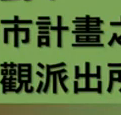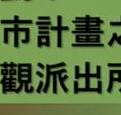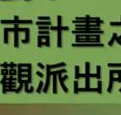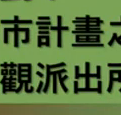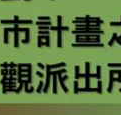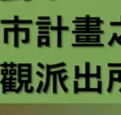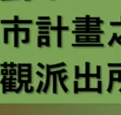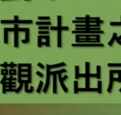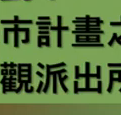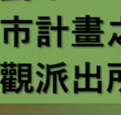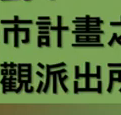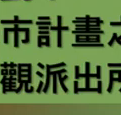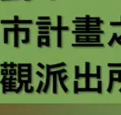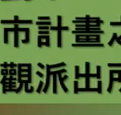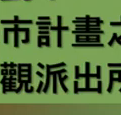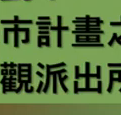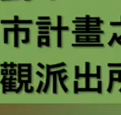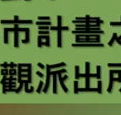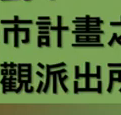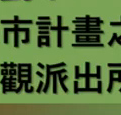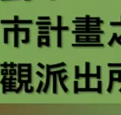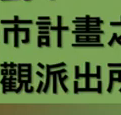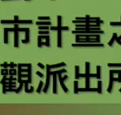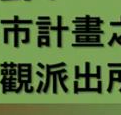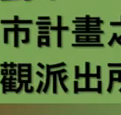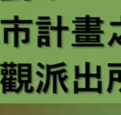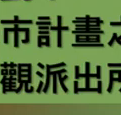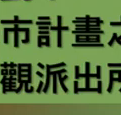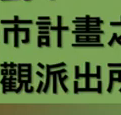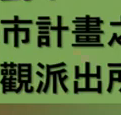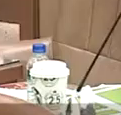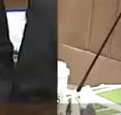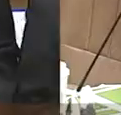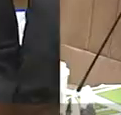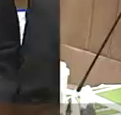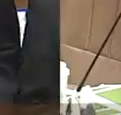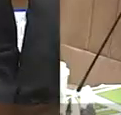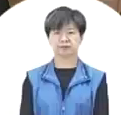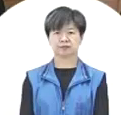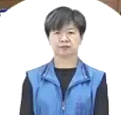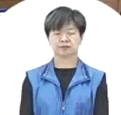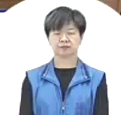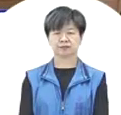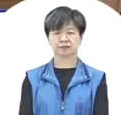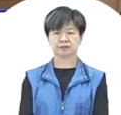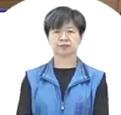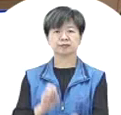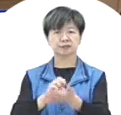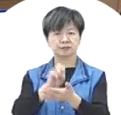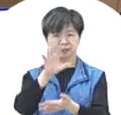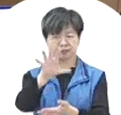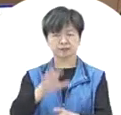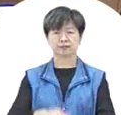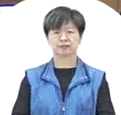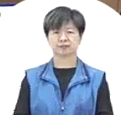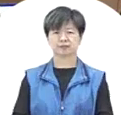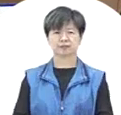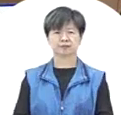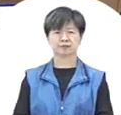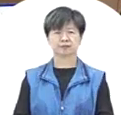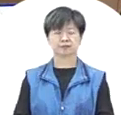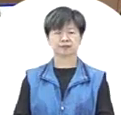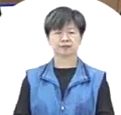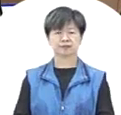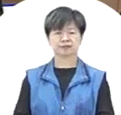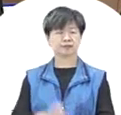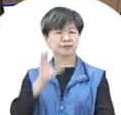队、大关派出所未来预计安置在什么位置？ 这个跟议员报告哈，这个太板